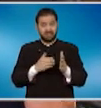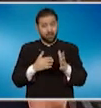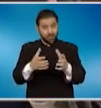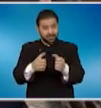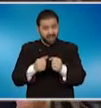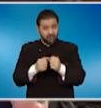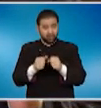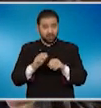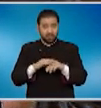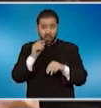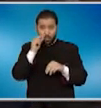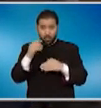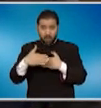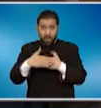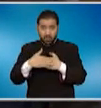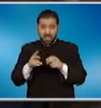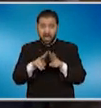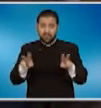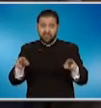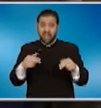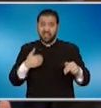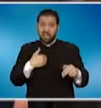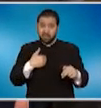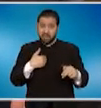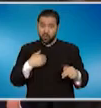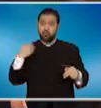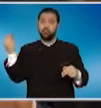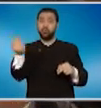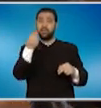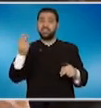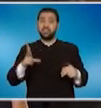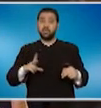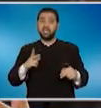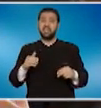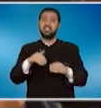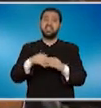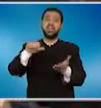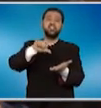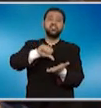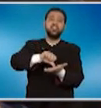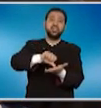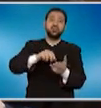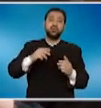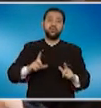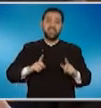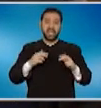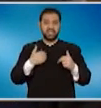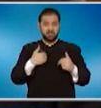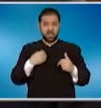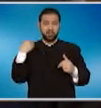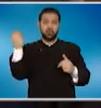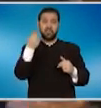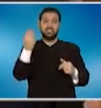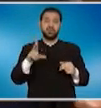lângă mine ca fiind, a lui Dumnezeu în primul rând, că Dumnezeu până la urmă se află și lângă mine, dar și în interiorul meu, și în cel de